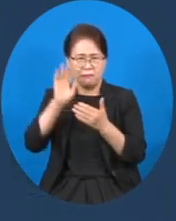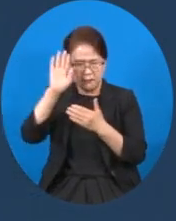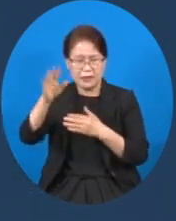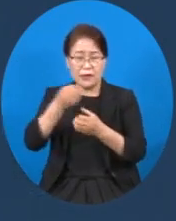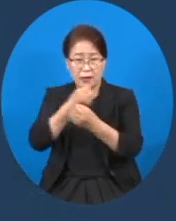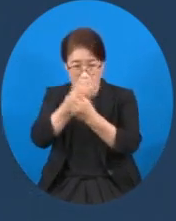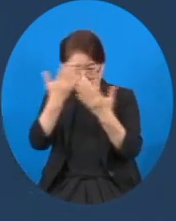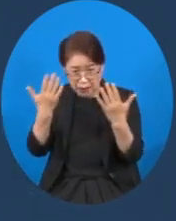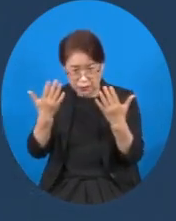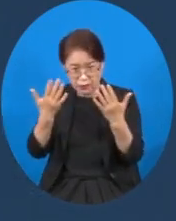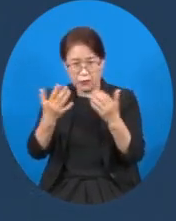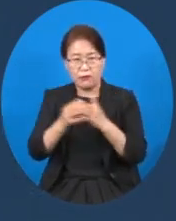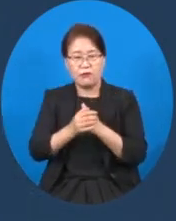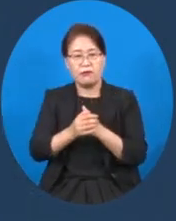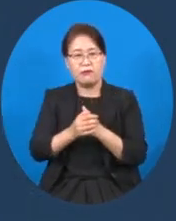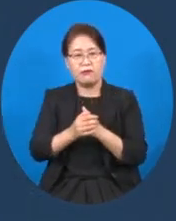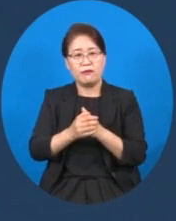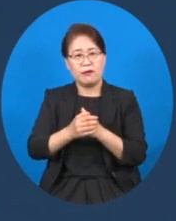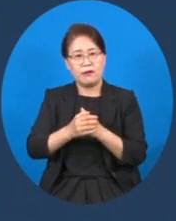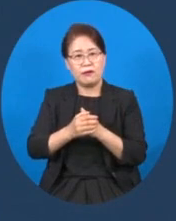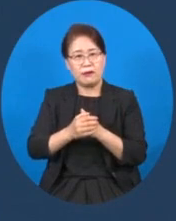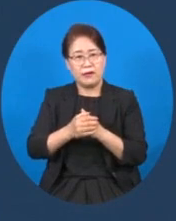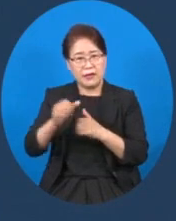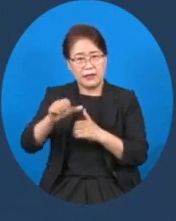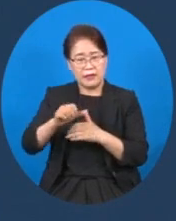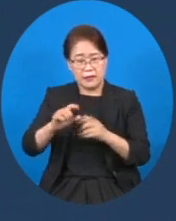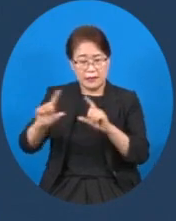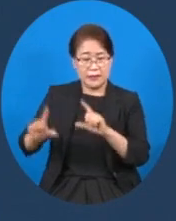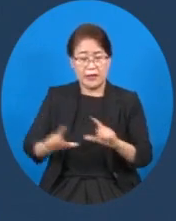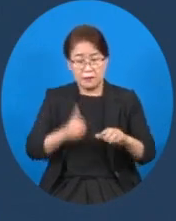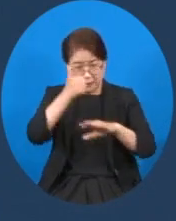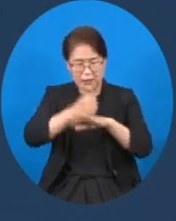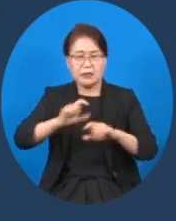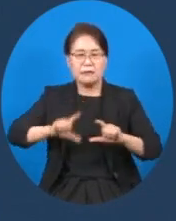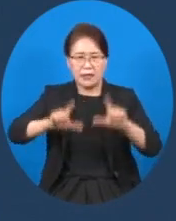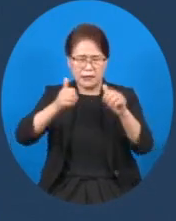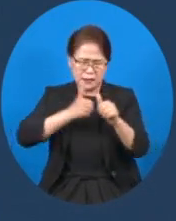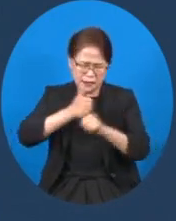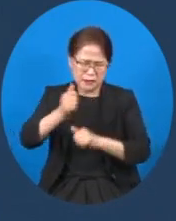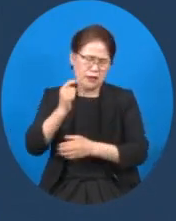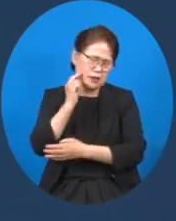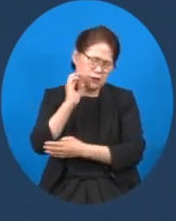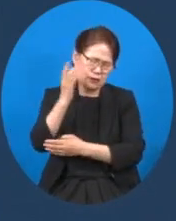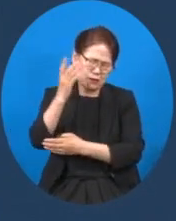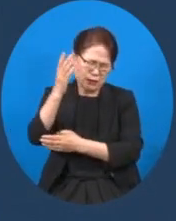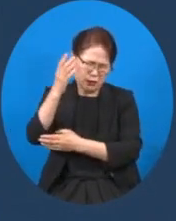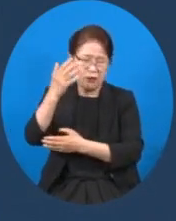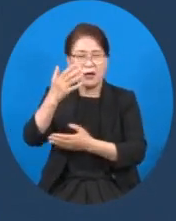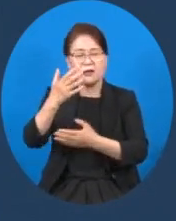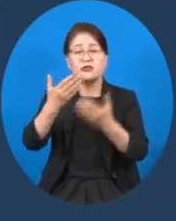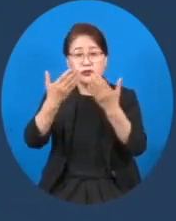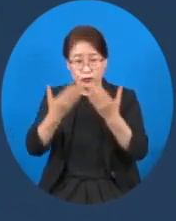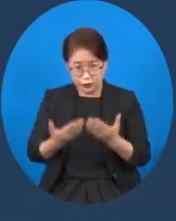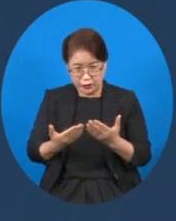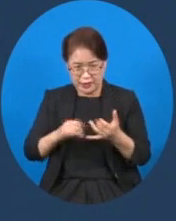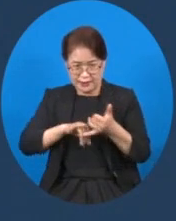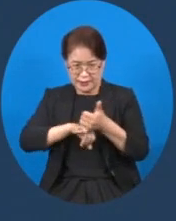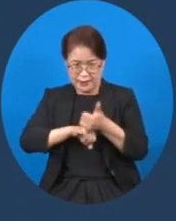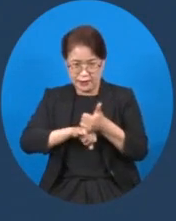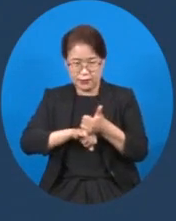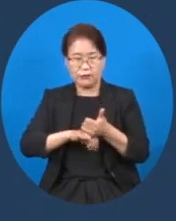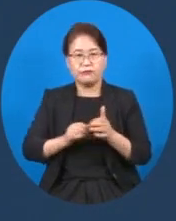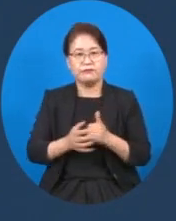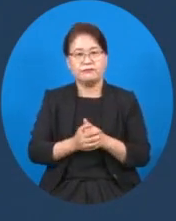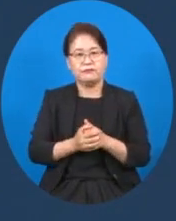말씀은 인생의 마지막 날까지 승리와 영광을 얻게 한다는 말이거든요.